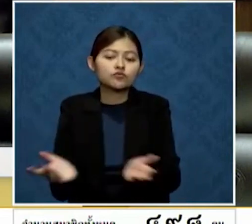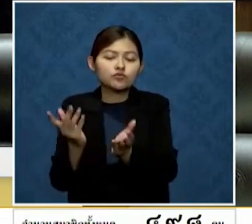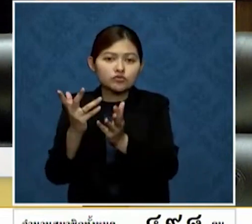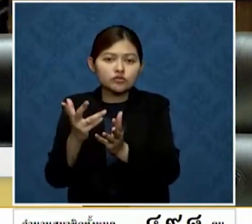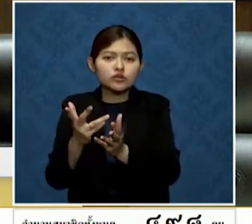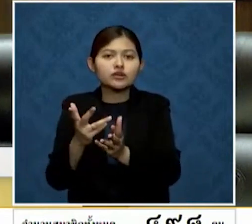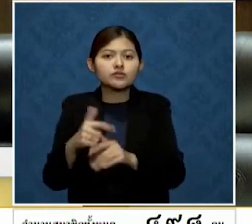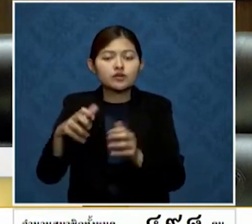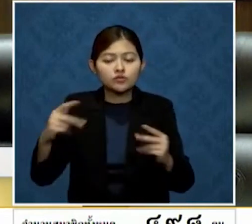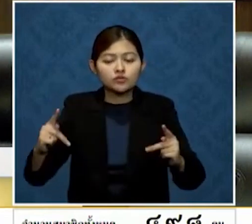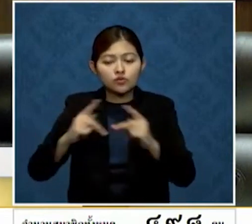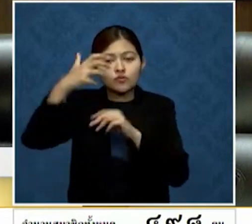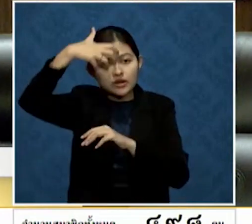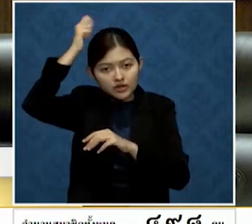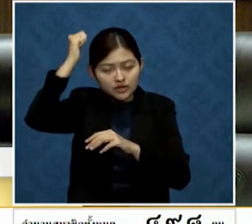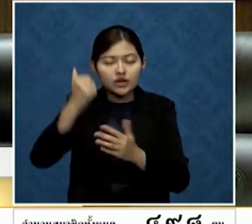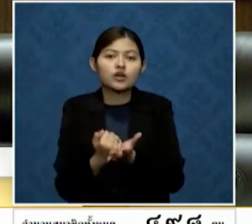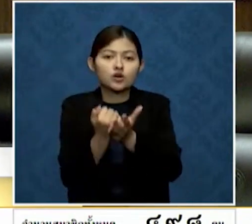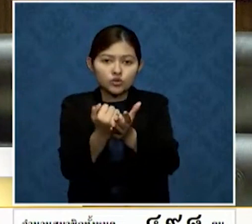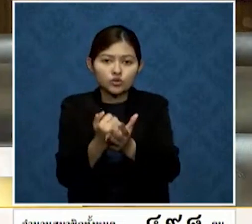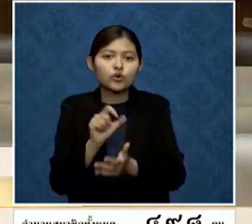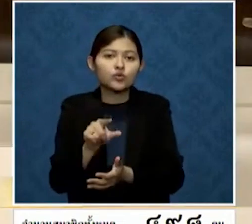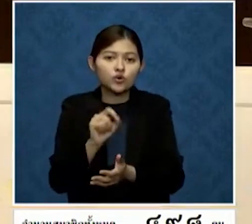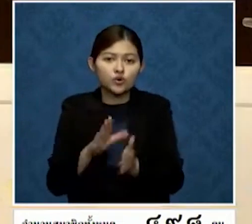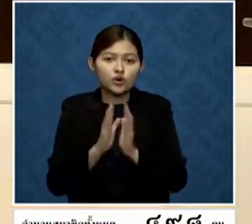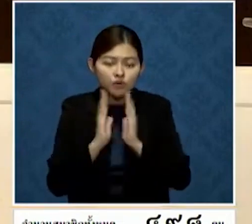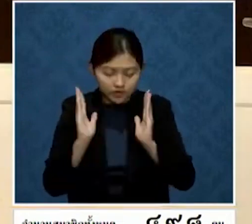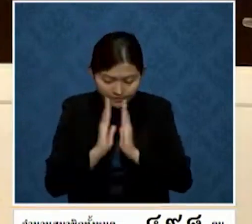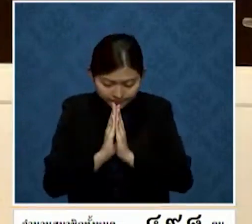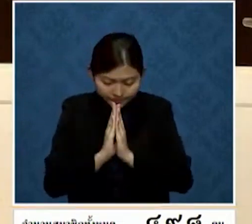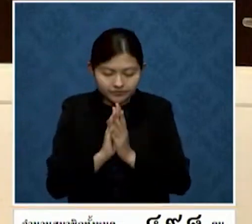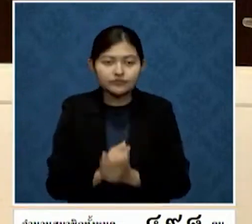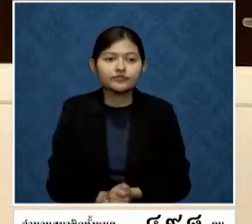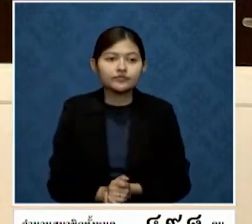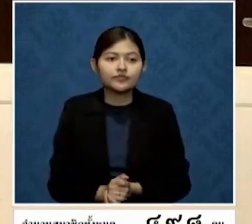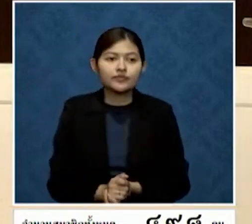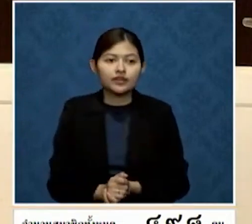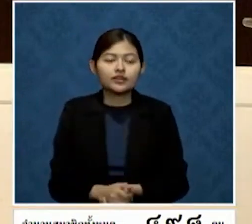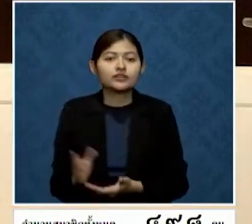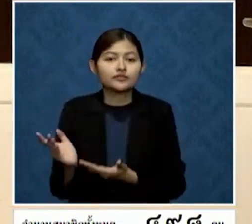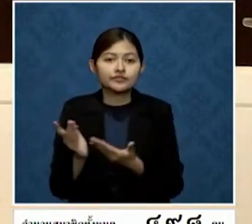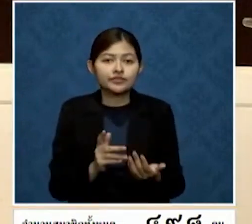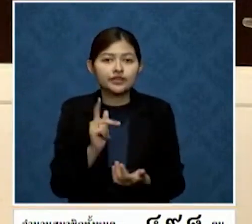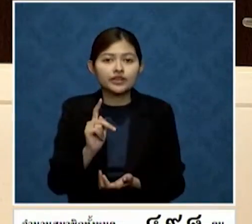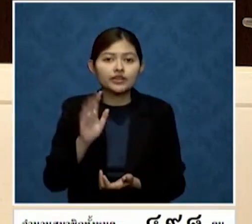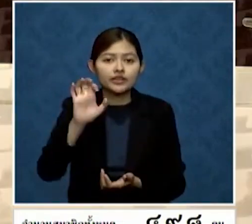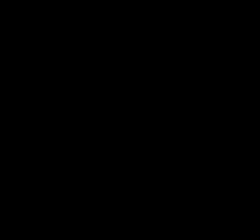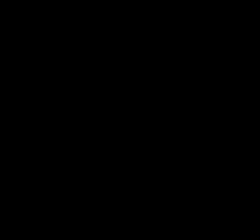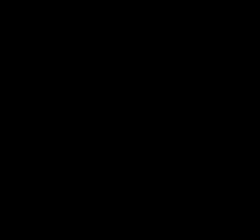มัเชCloudน่ หห WARขครัขอบคุณครัขอบคุณครั เชิญท่านทิติกัน ทิติ พิทธิกุณครับ